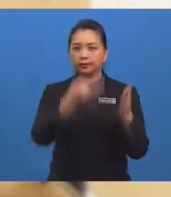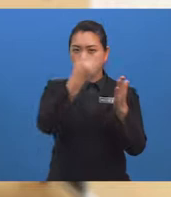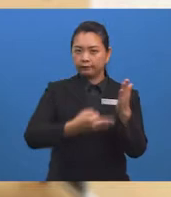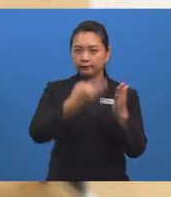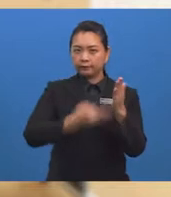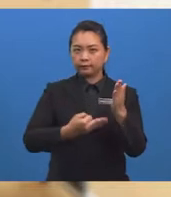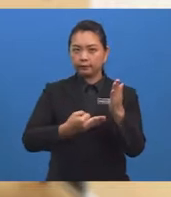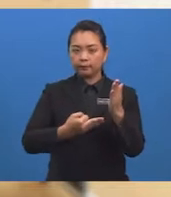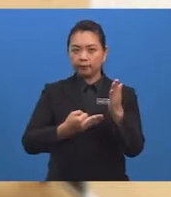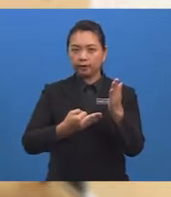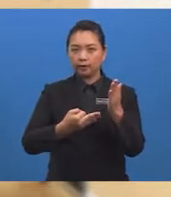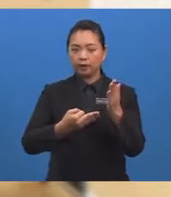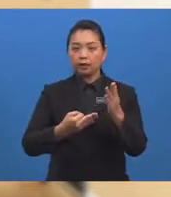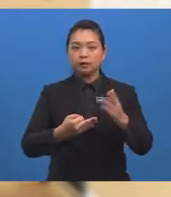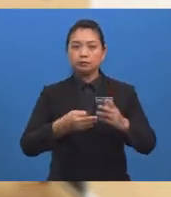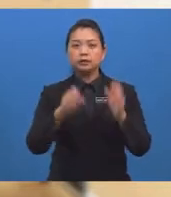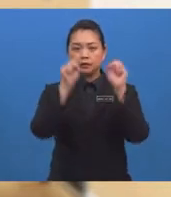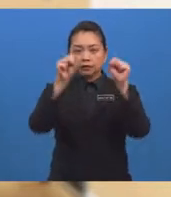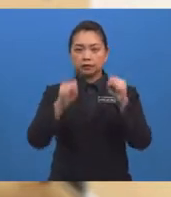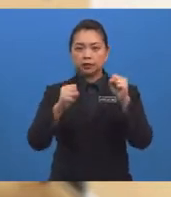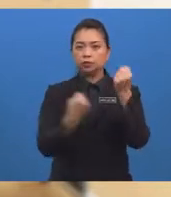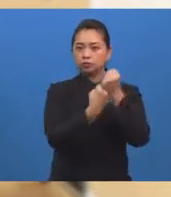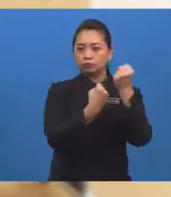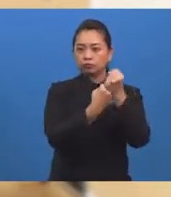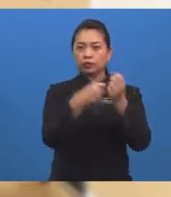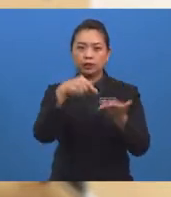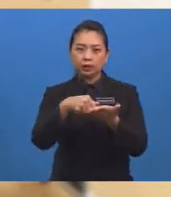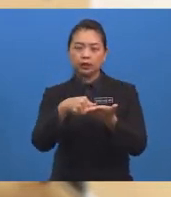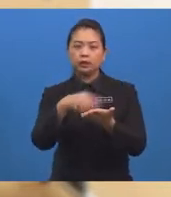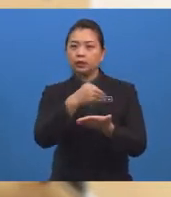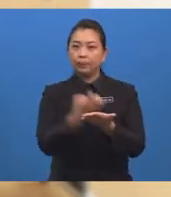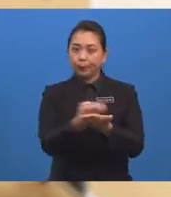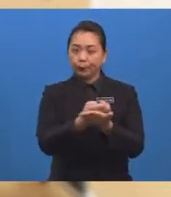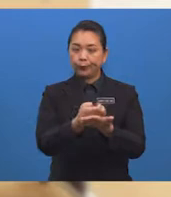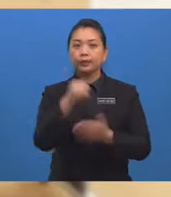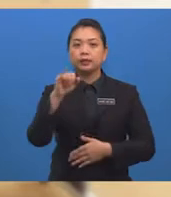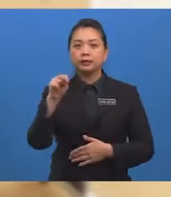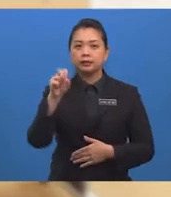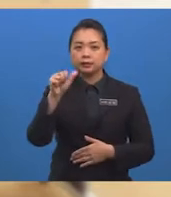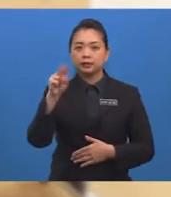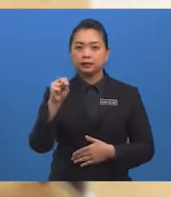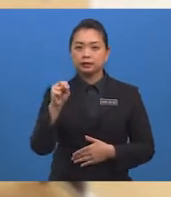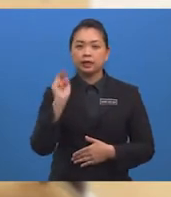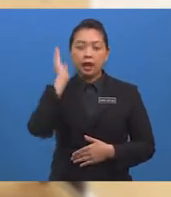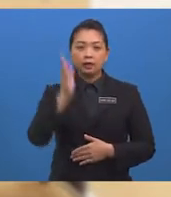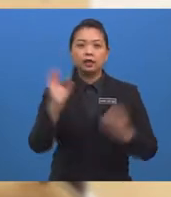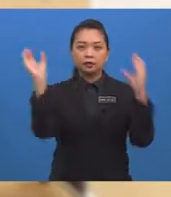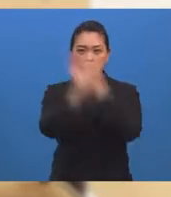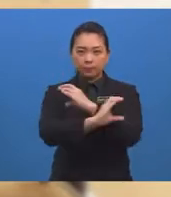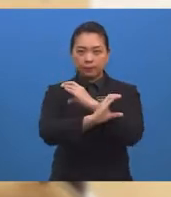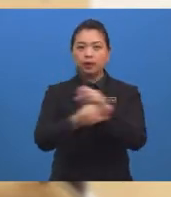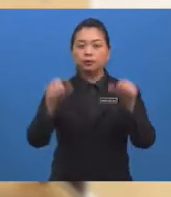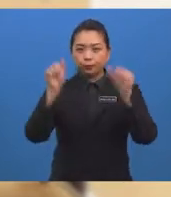Kegagalan mengoperasi sistem sokongan ini dan modal insan yang terlatih akan mencabar